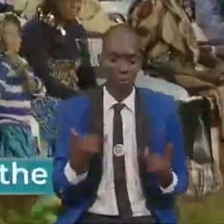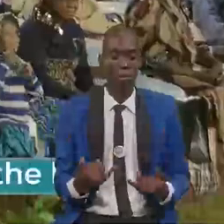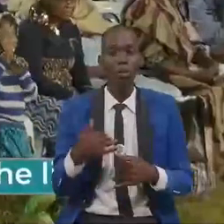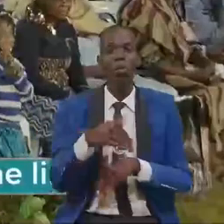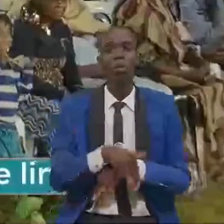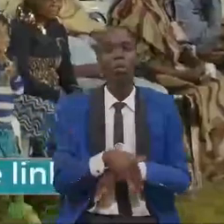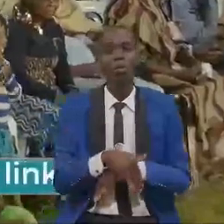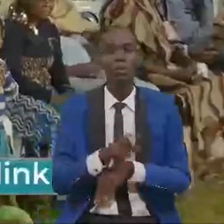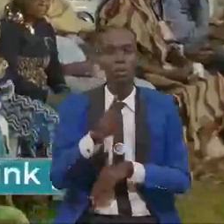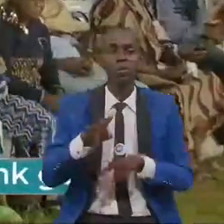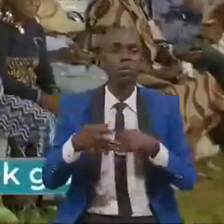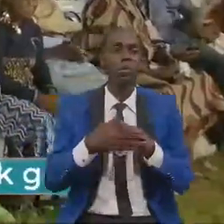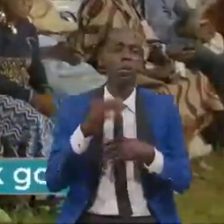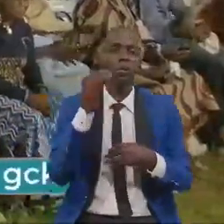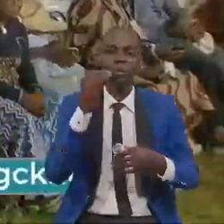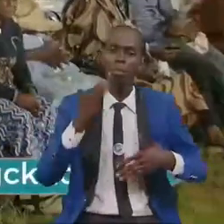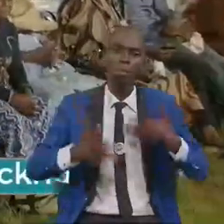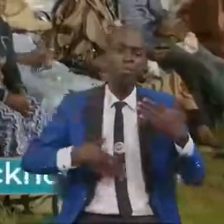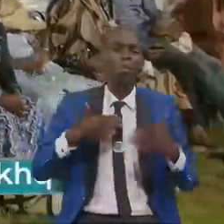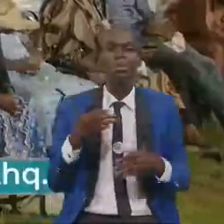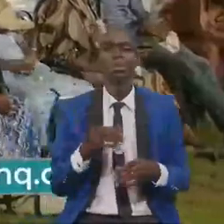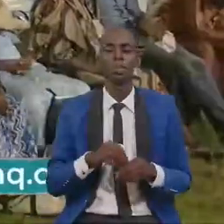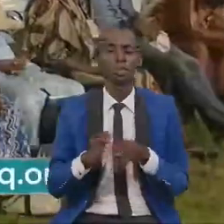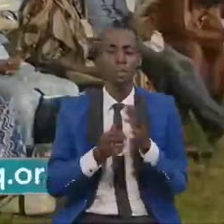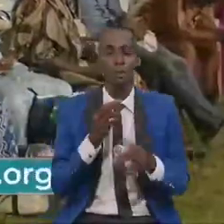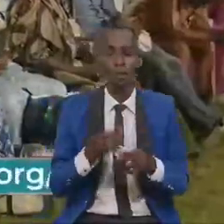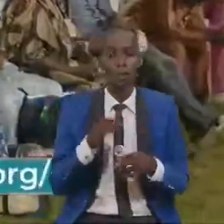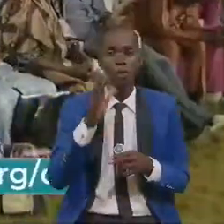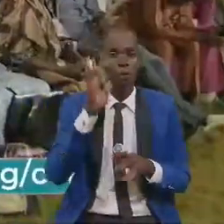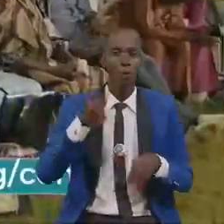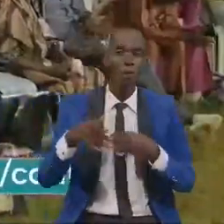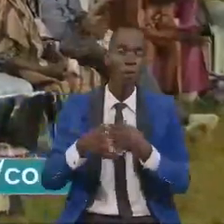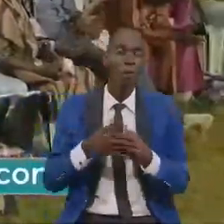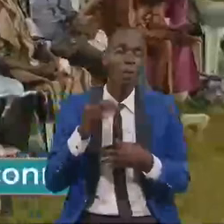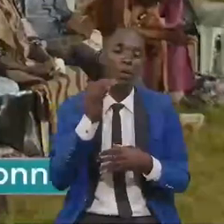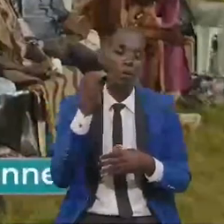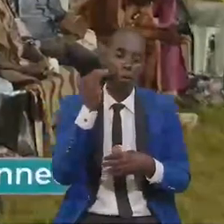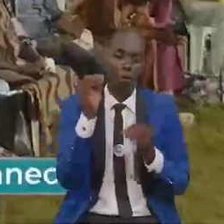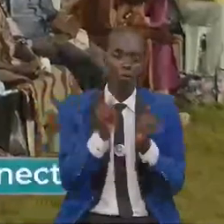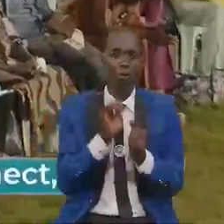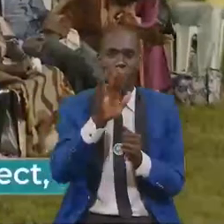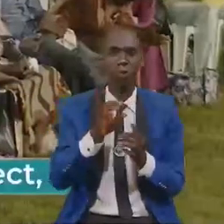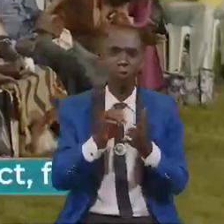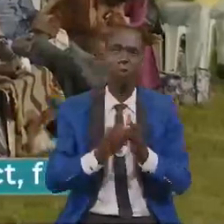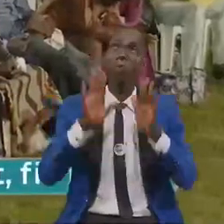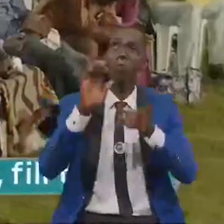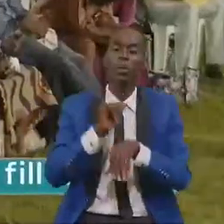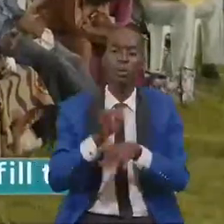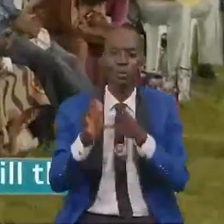ce soir tu repartiras à la maison avec la joie tu quittera ton propre miracle